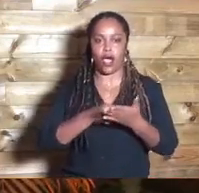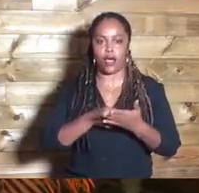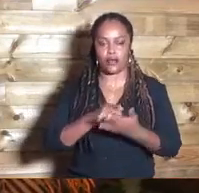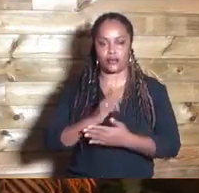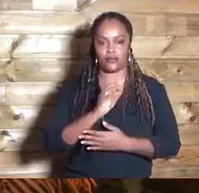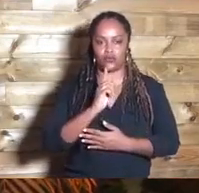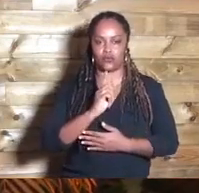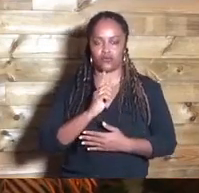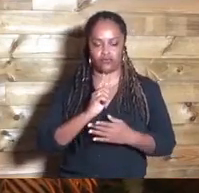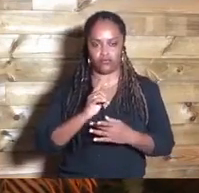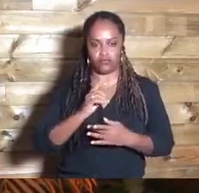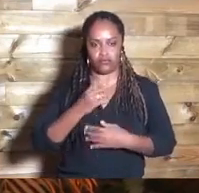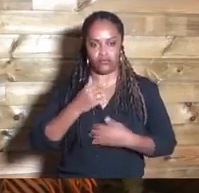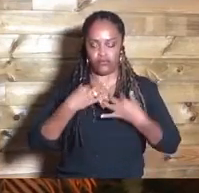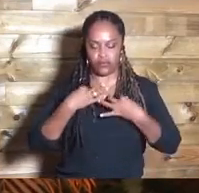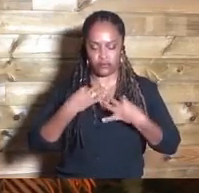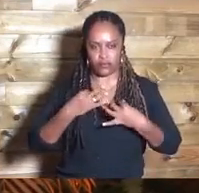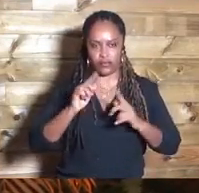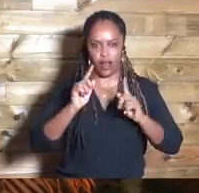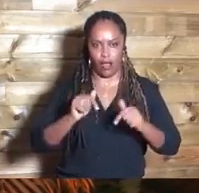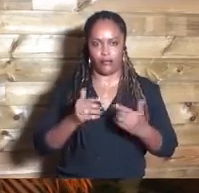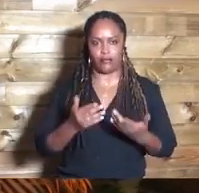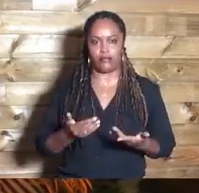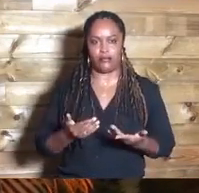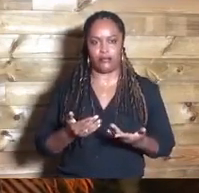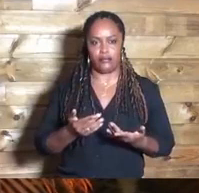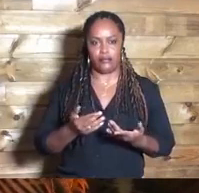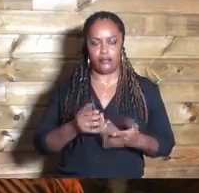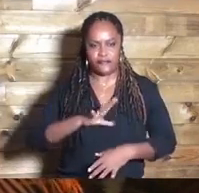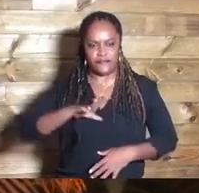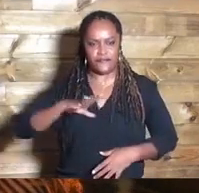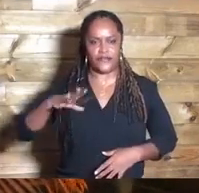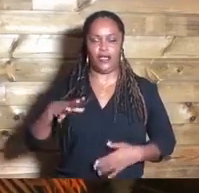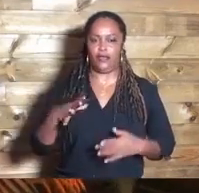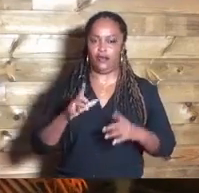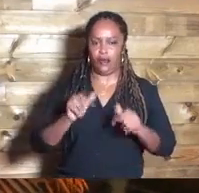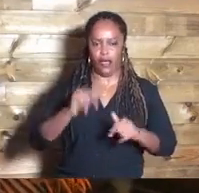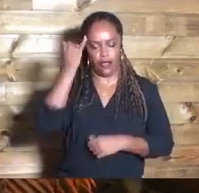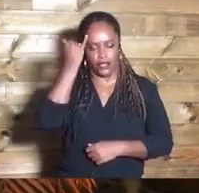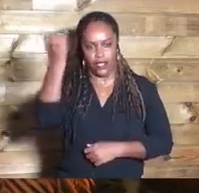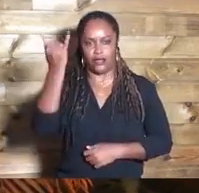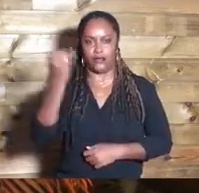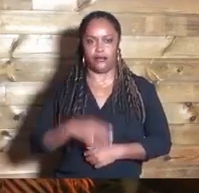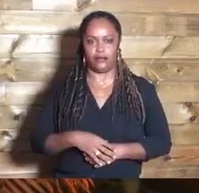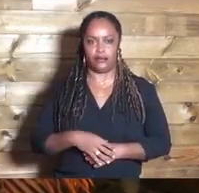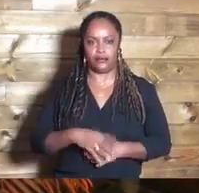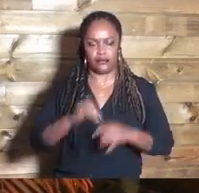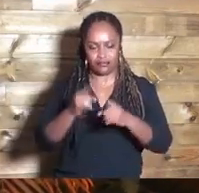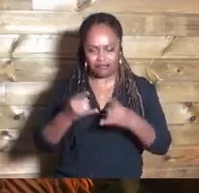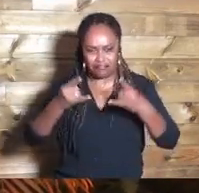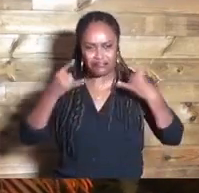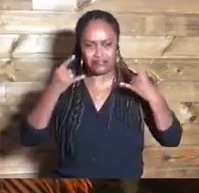sans faille. La grande tribu des hommes et des femmes fiers de nos idées,